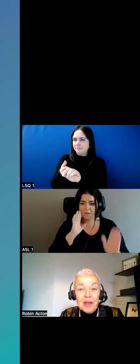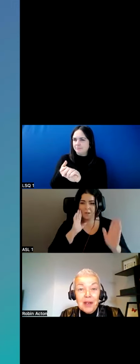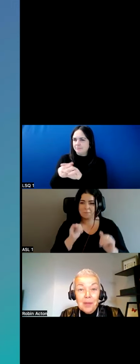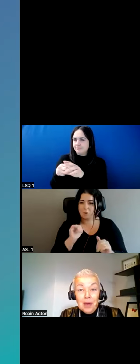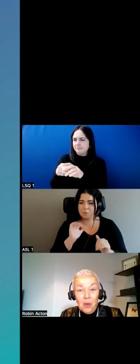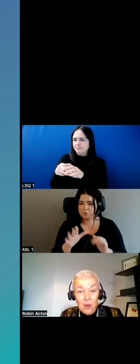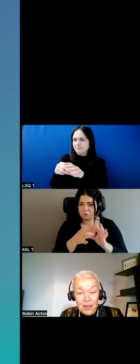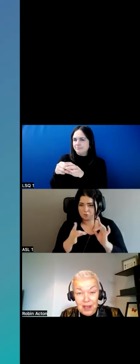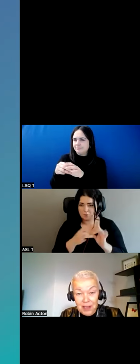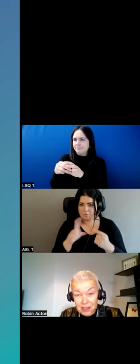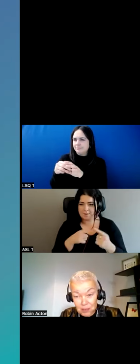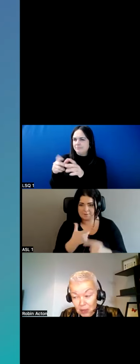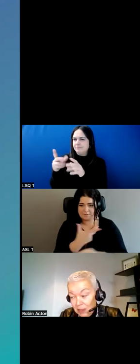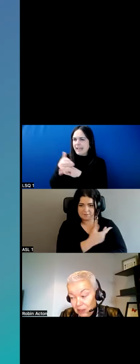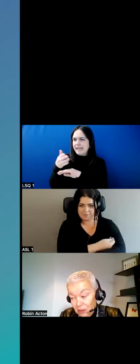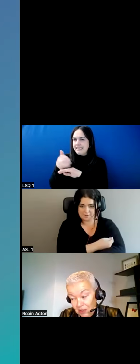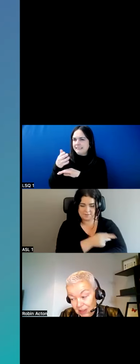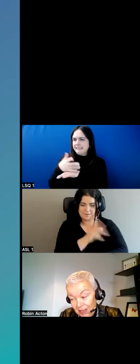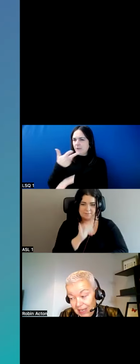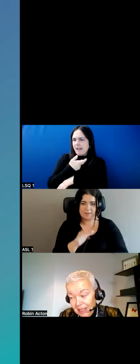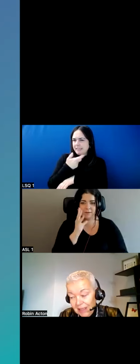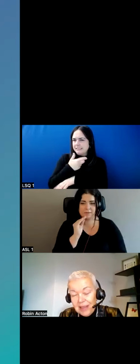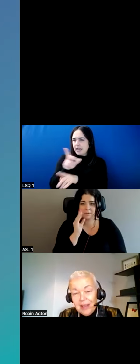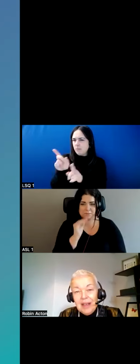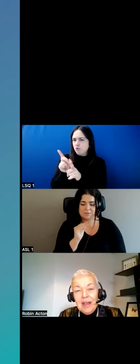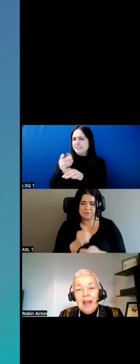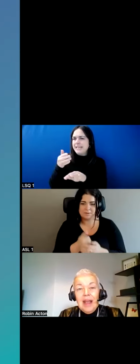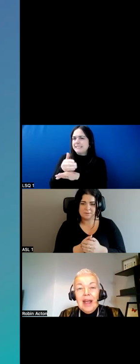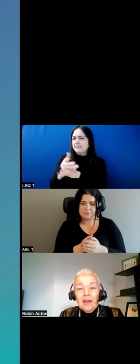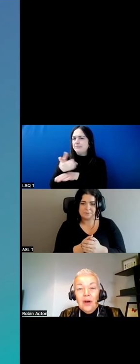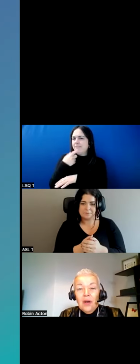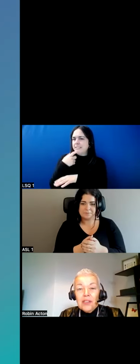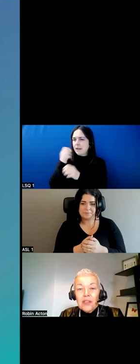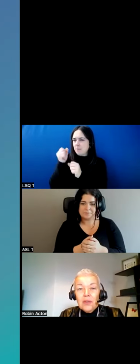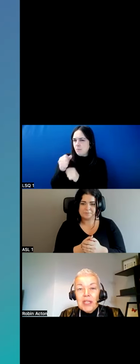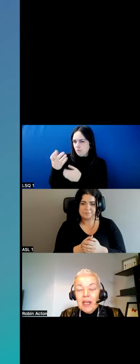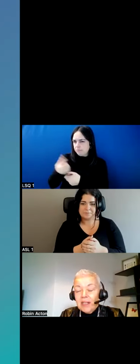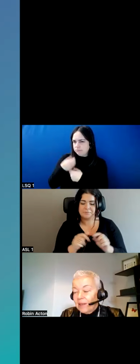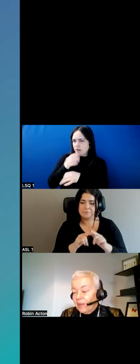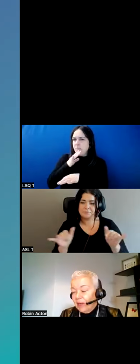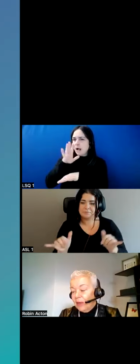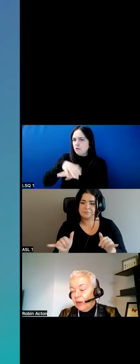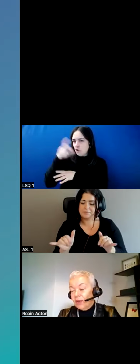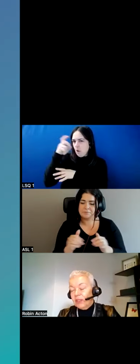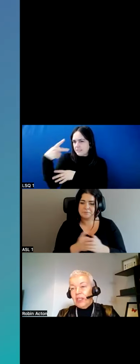de la COVID-19 et une accessibilité facile. Est-ce que tu pourrais parler de cette expérience?